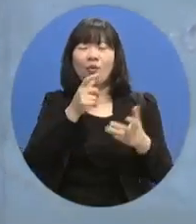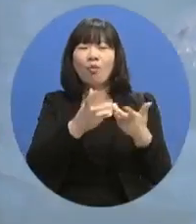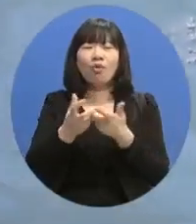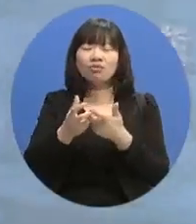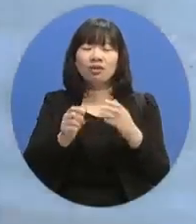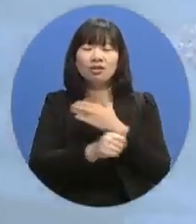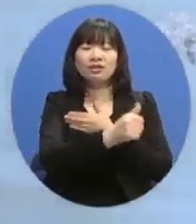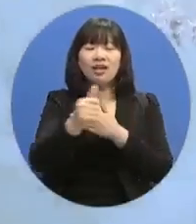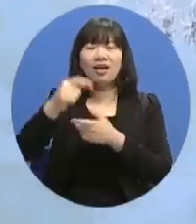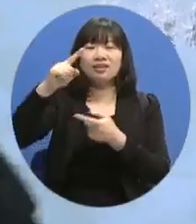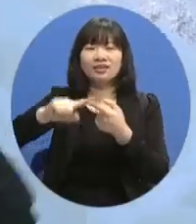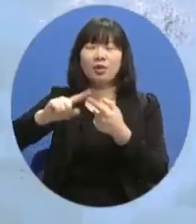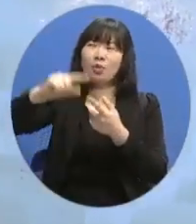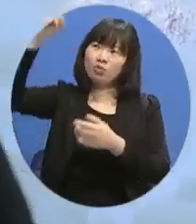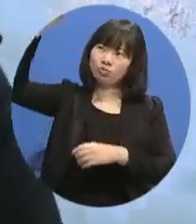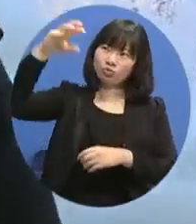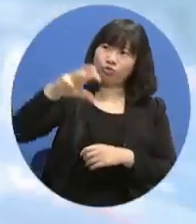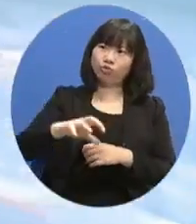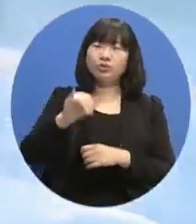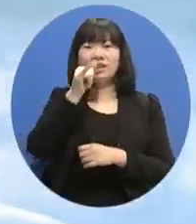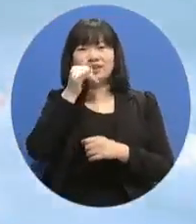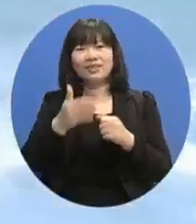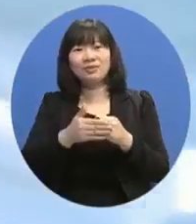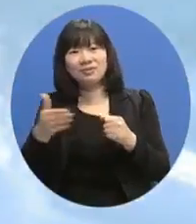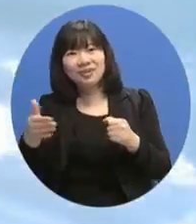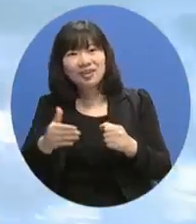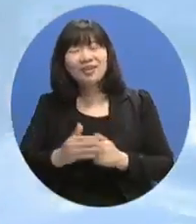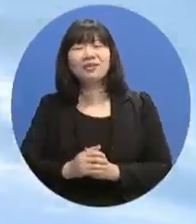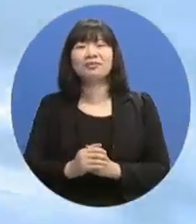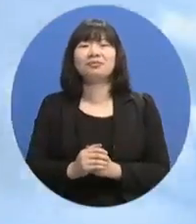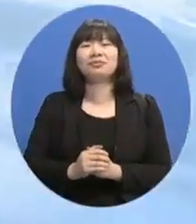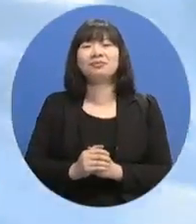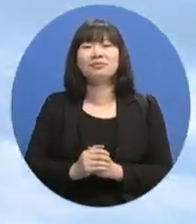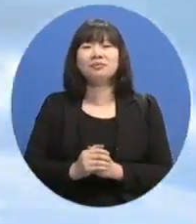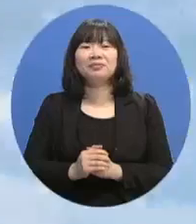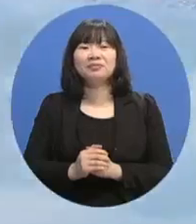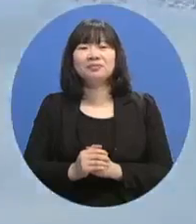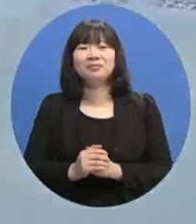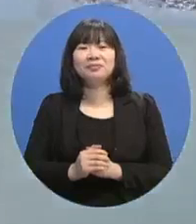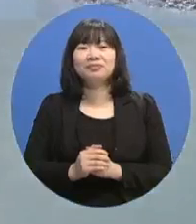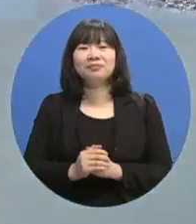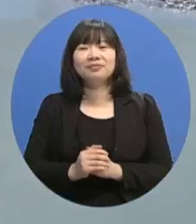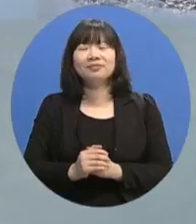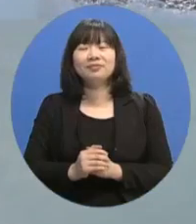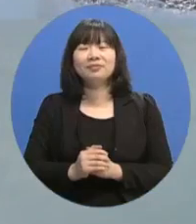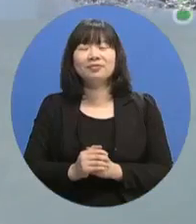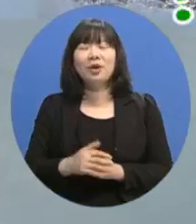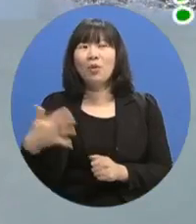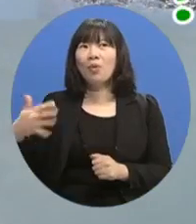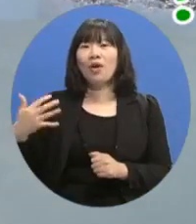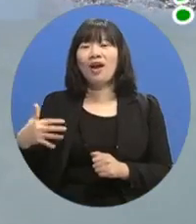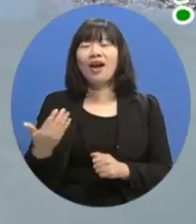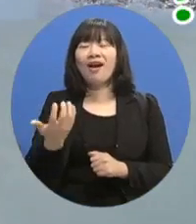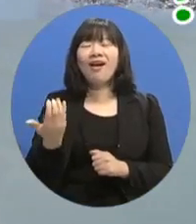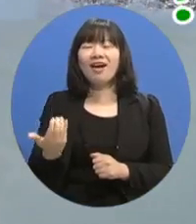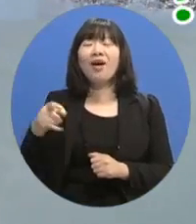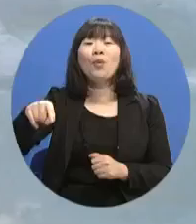얼음을 지나서 그대로 들어오잖아, 그치? 지나서 그대로 들어오잖아, 그치? 우와, 아까